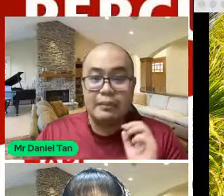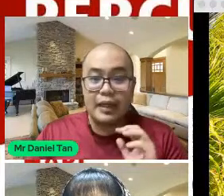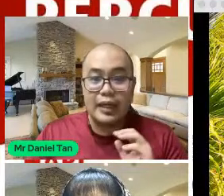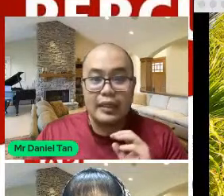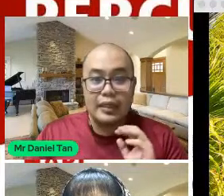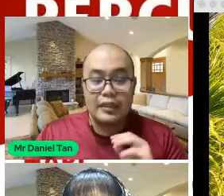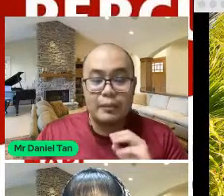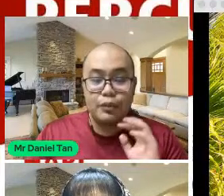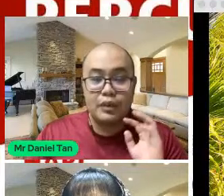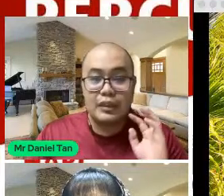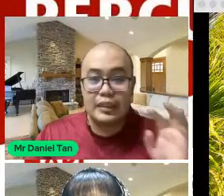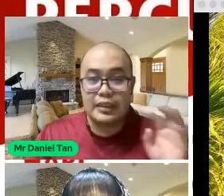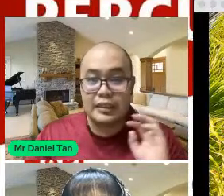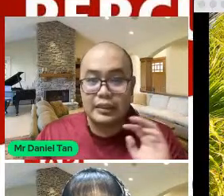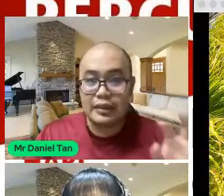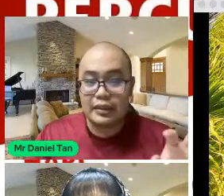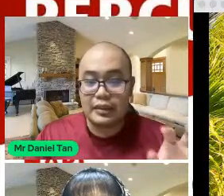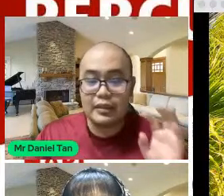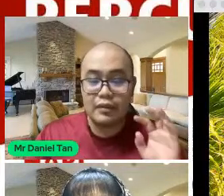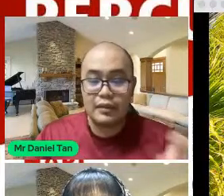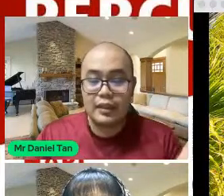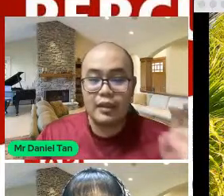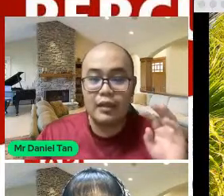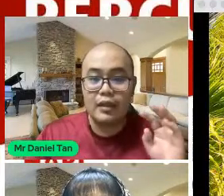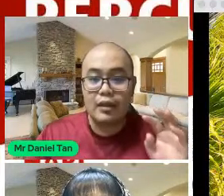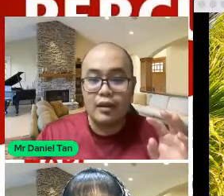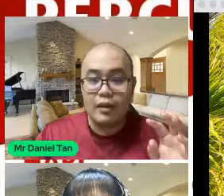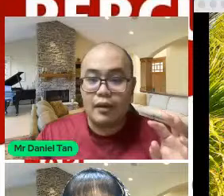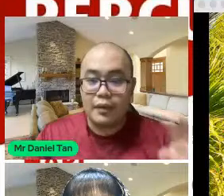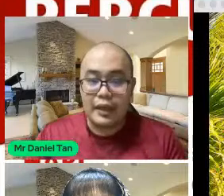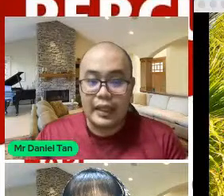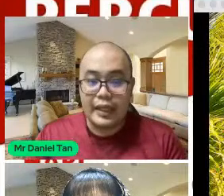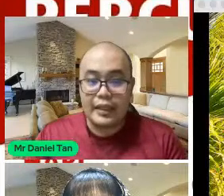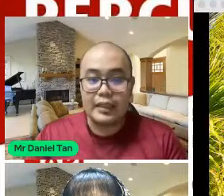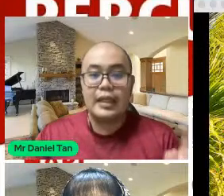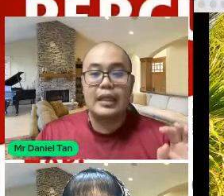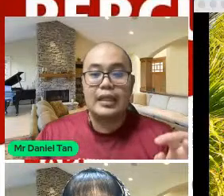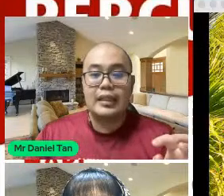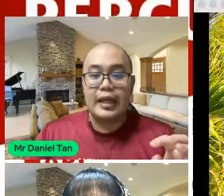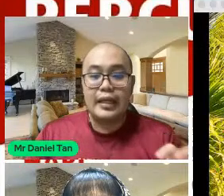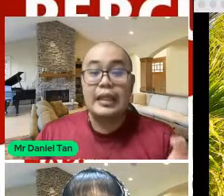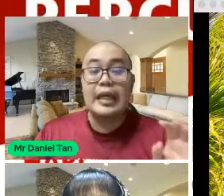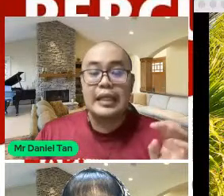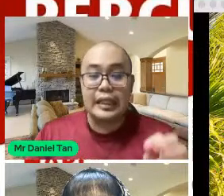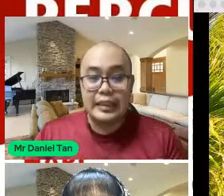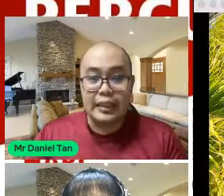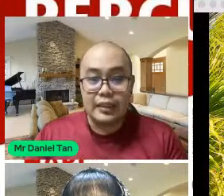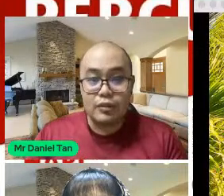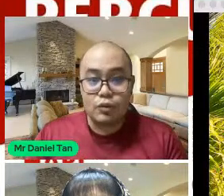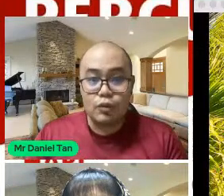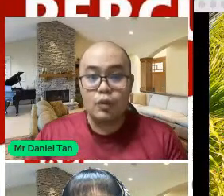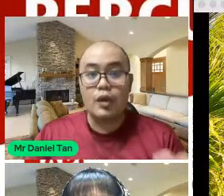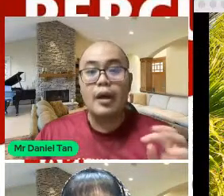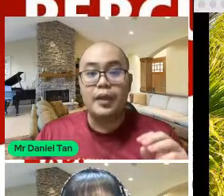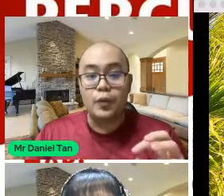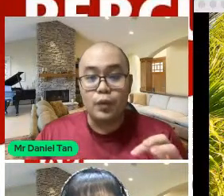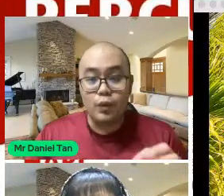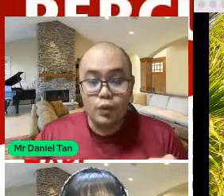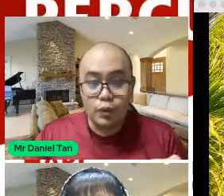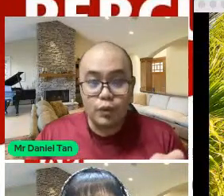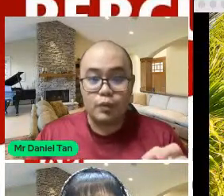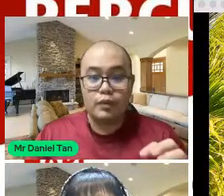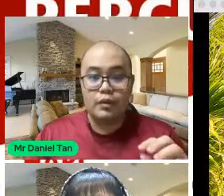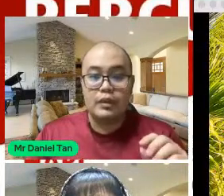temannya dimakan ataupun di cederakan oleh orang lain dan Gajah itu